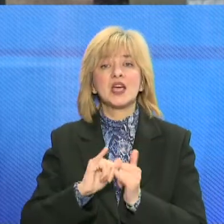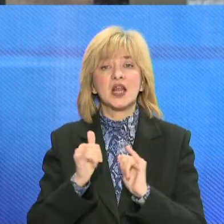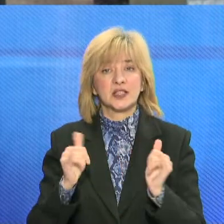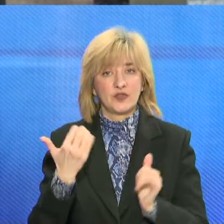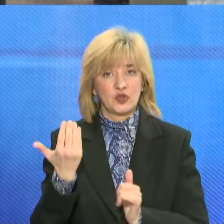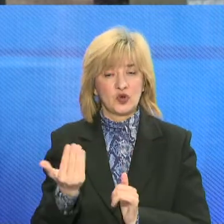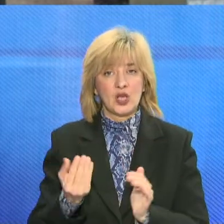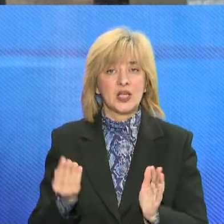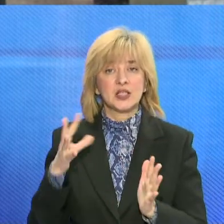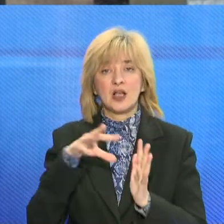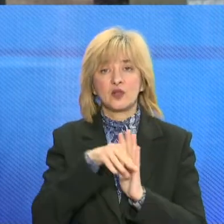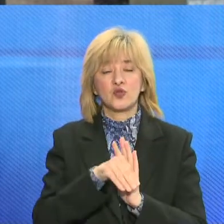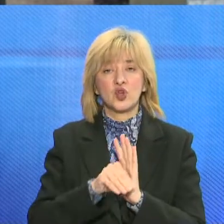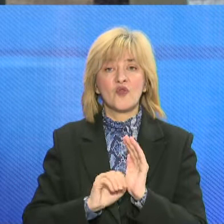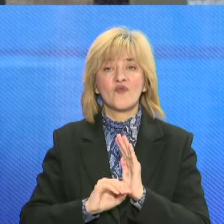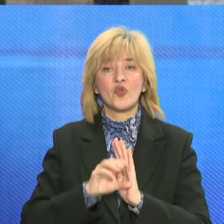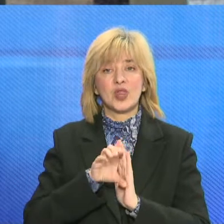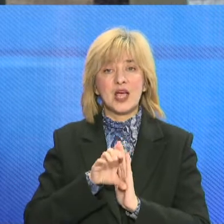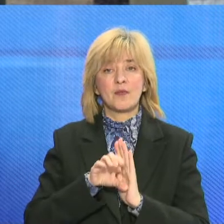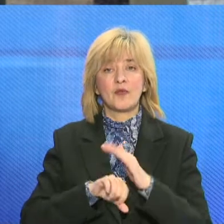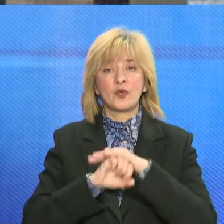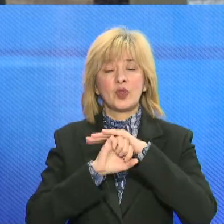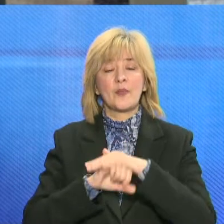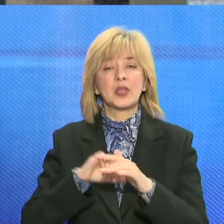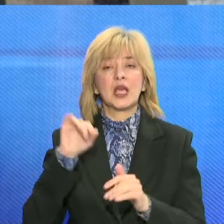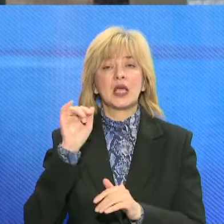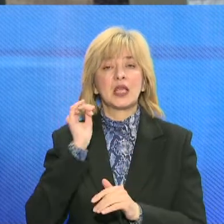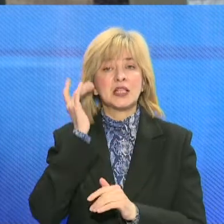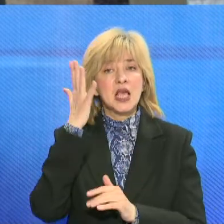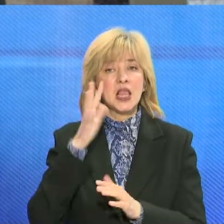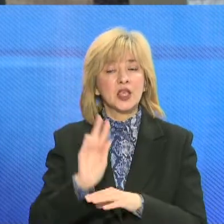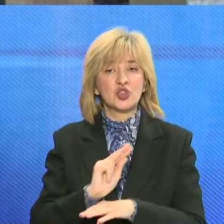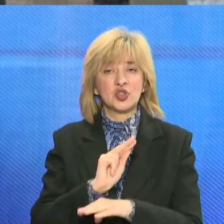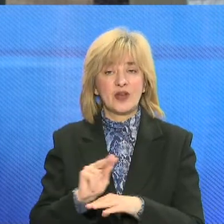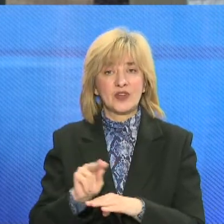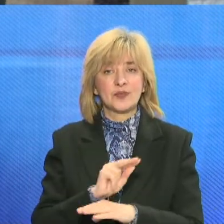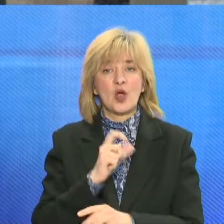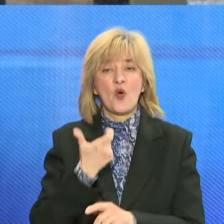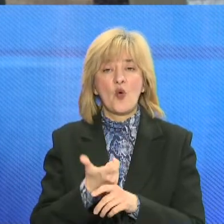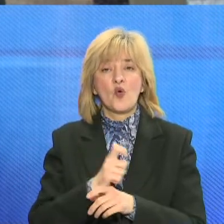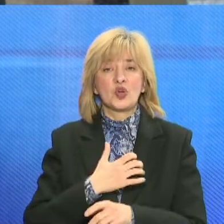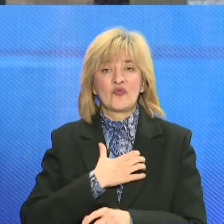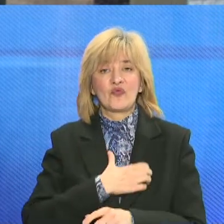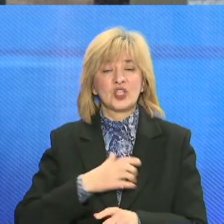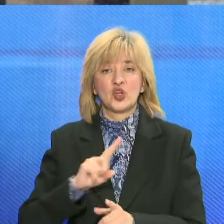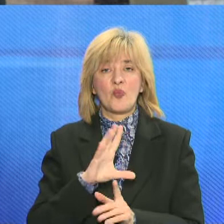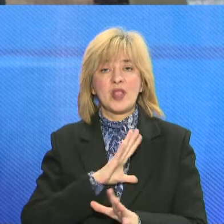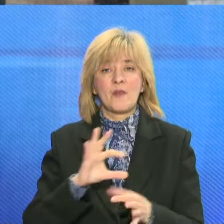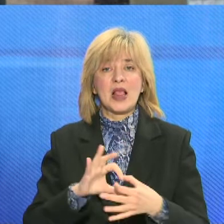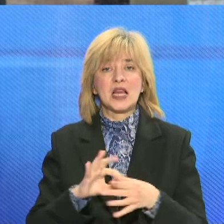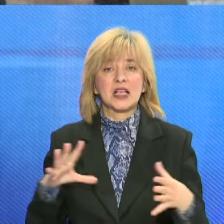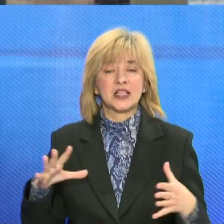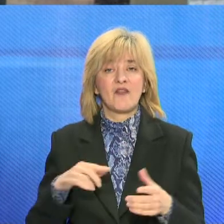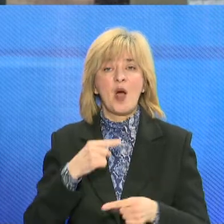фундамент идеологического нашего воспитания. И очень важно, чтобы у нас не возникал разрыв поколений